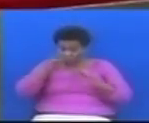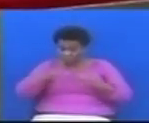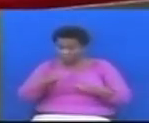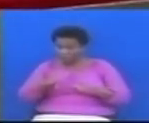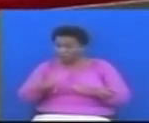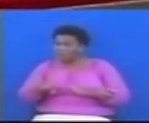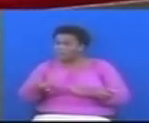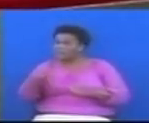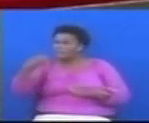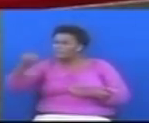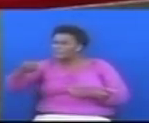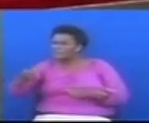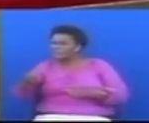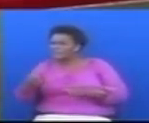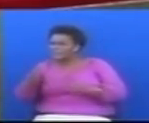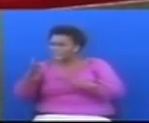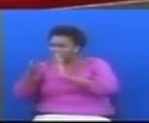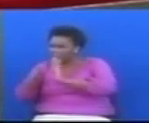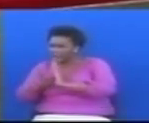Kinyatungu,